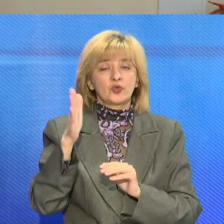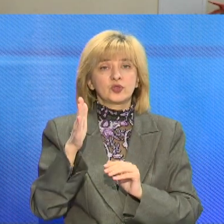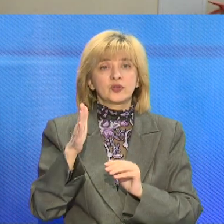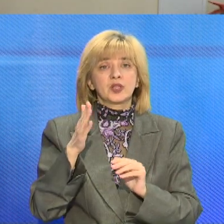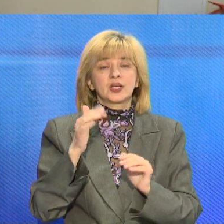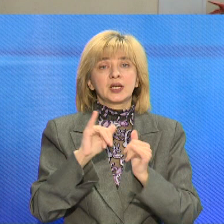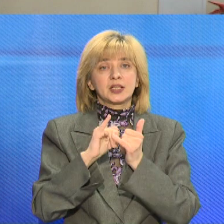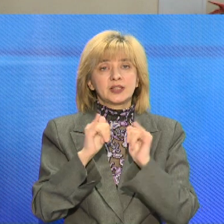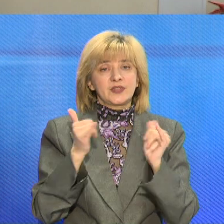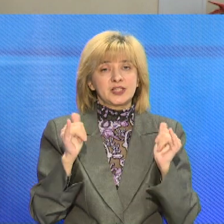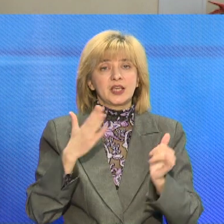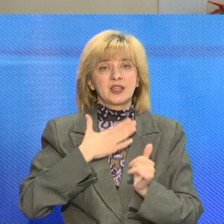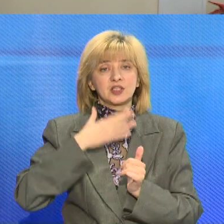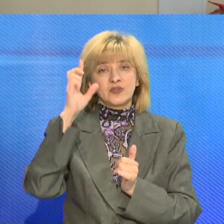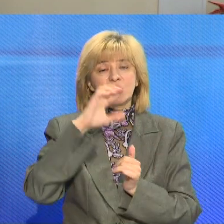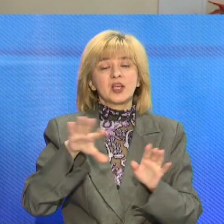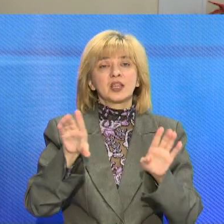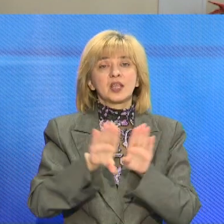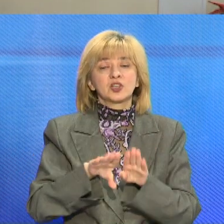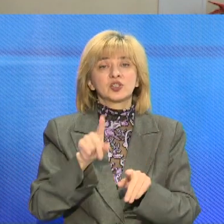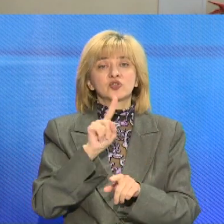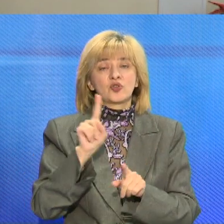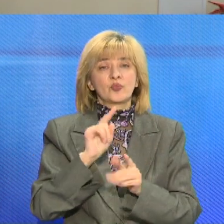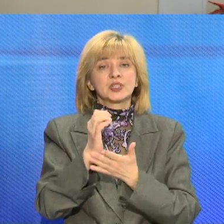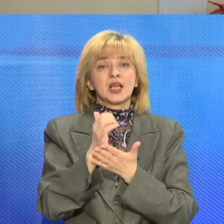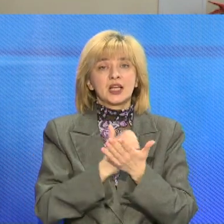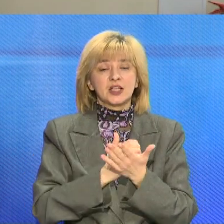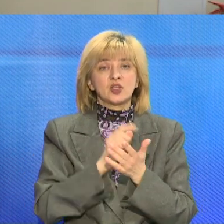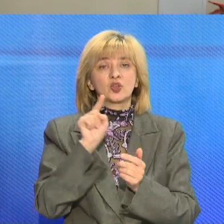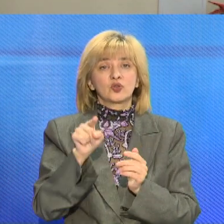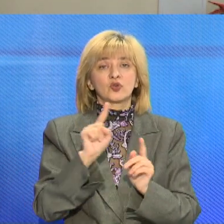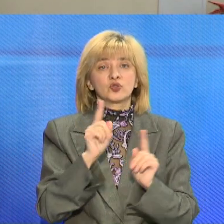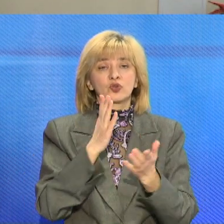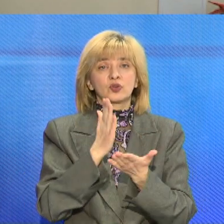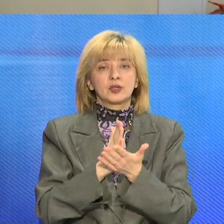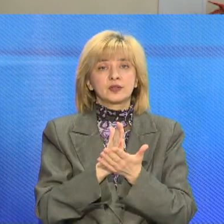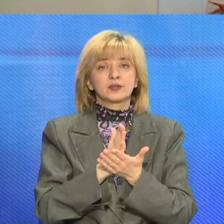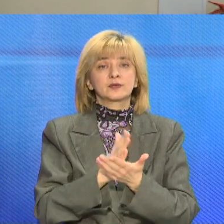для развития нашей страны, но и также для того, чтобы сохранить уже то, что достигнуто.